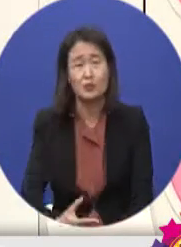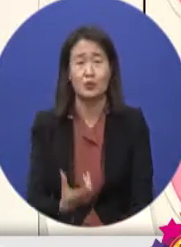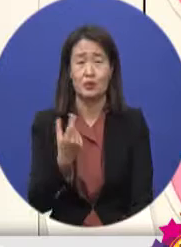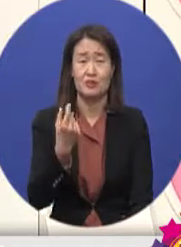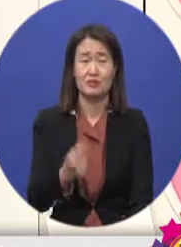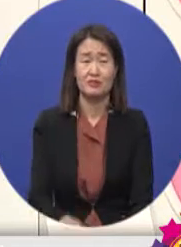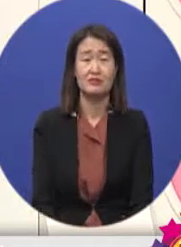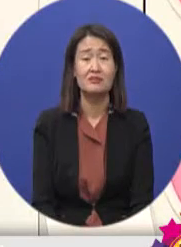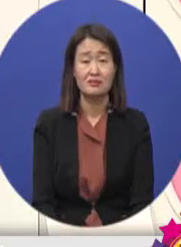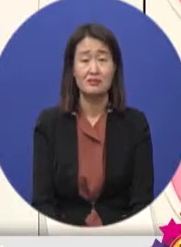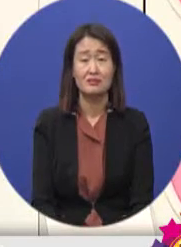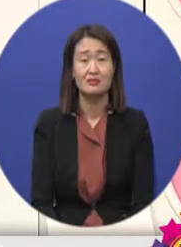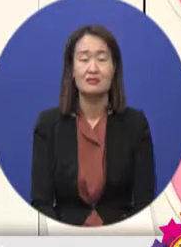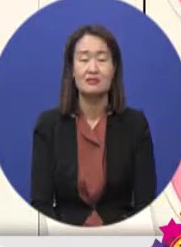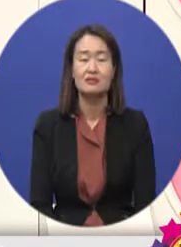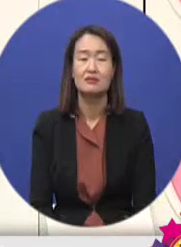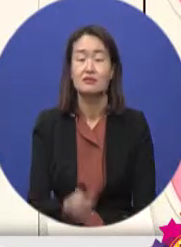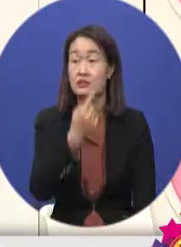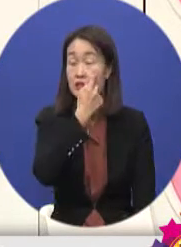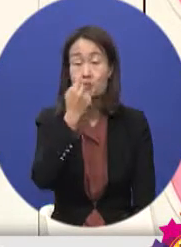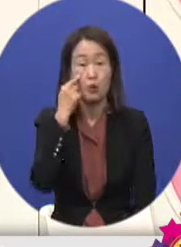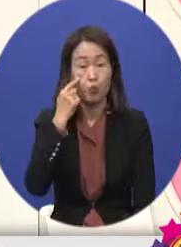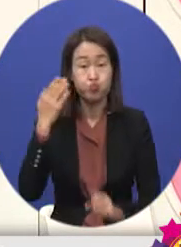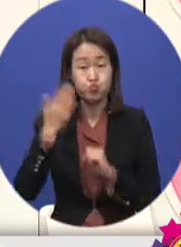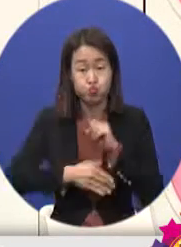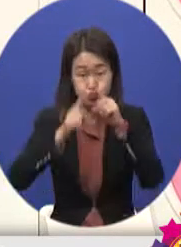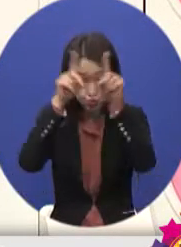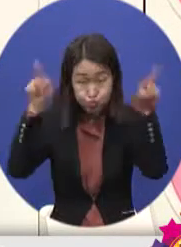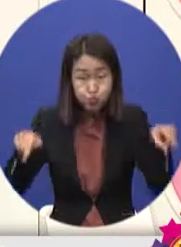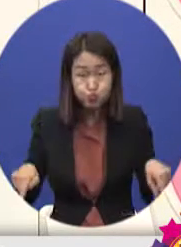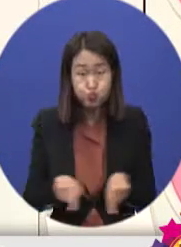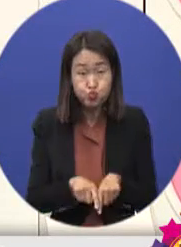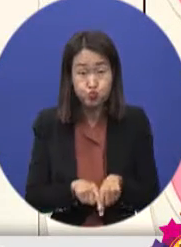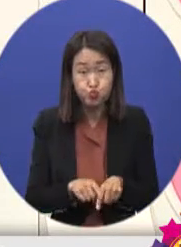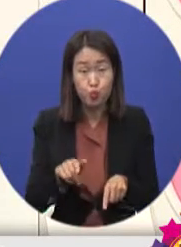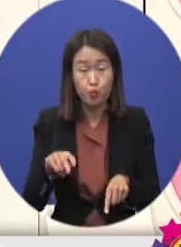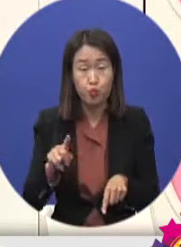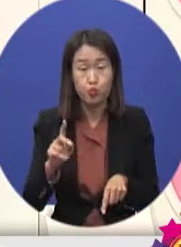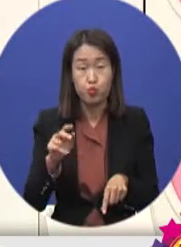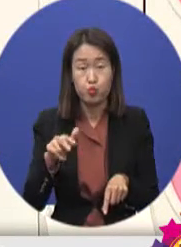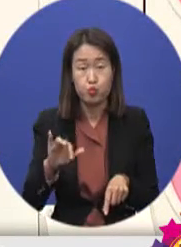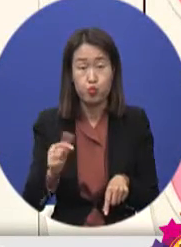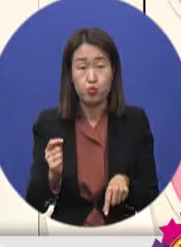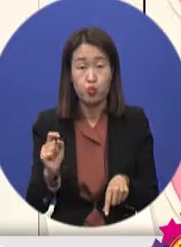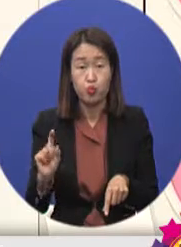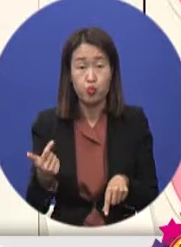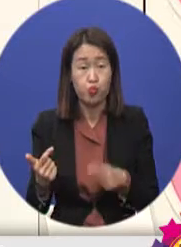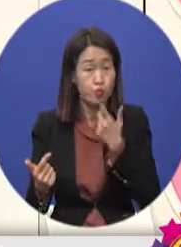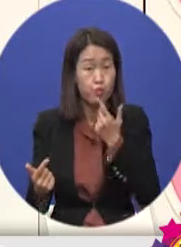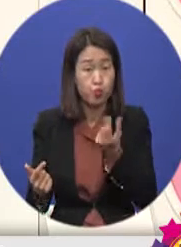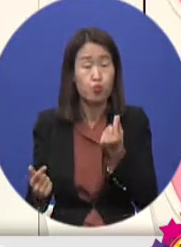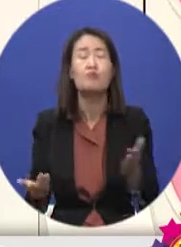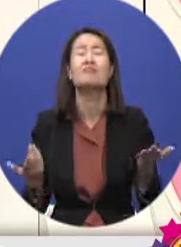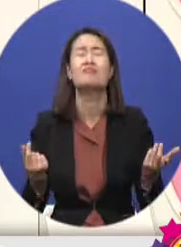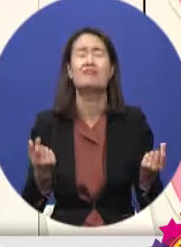그렇습니까? 네. 무슨 증명사진 같은 거 사진관을 하시는가요? 네, 네, 사진관입니다. 네.